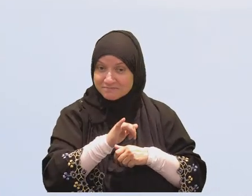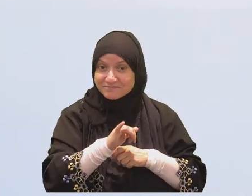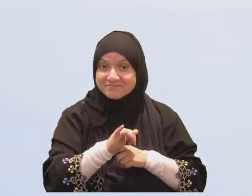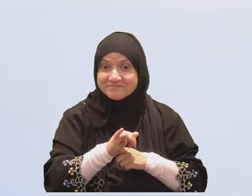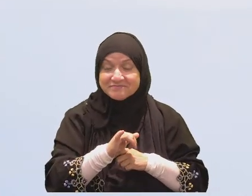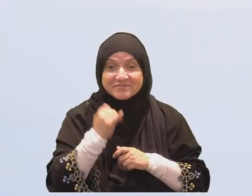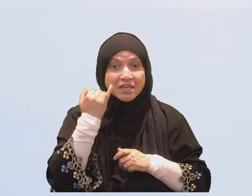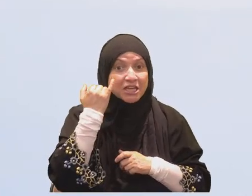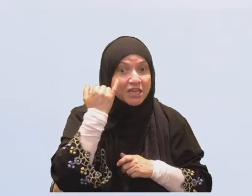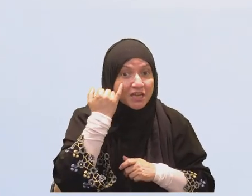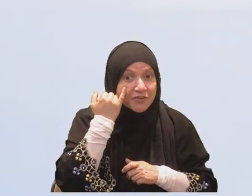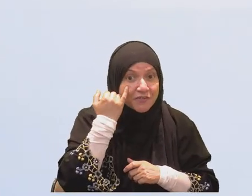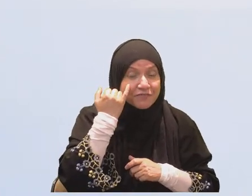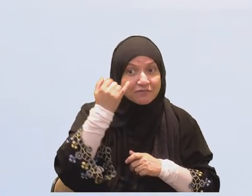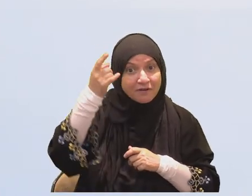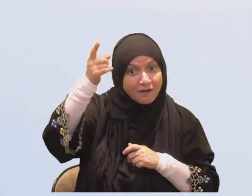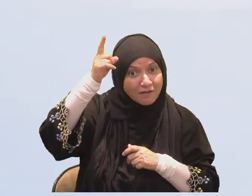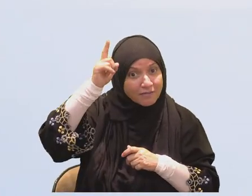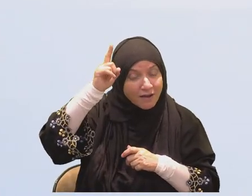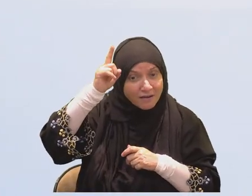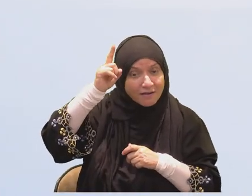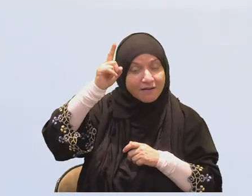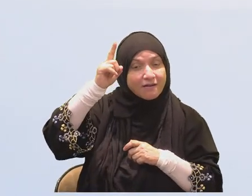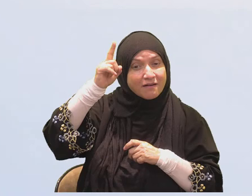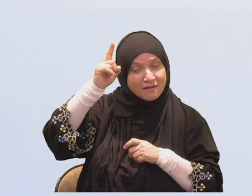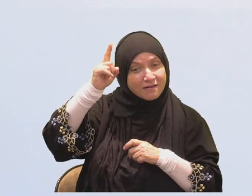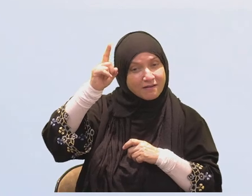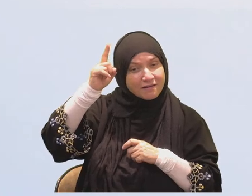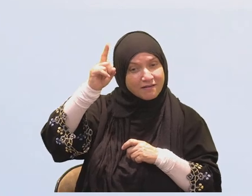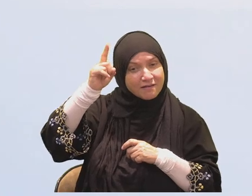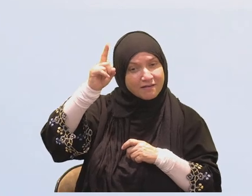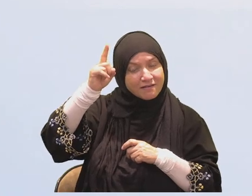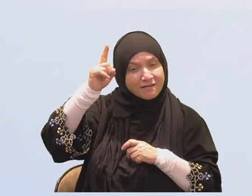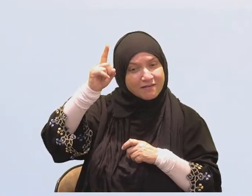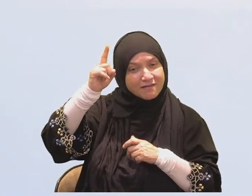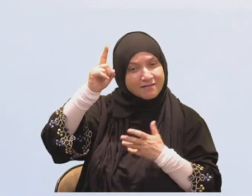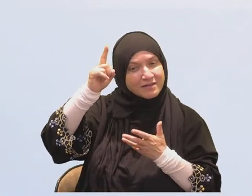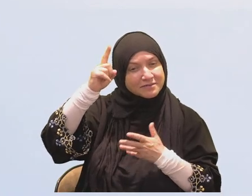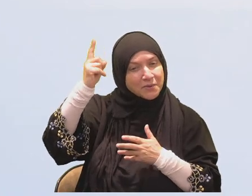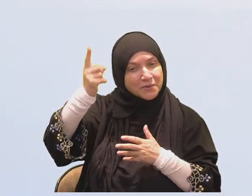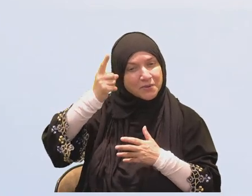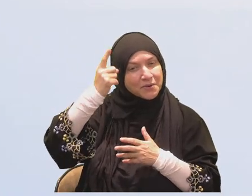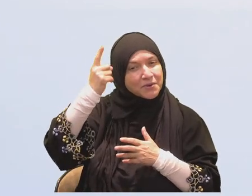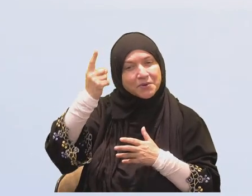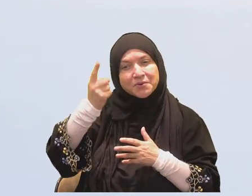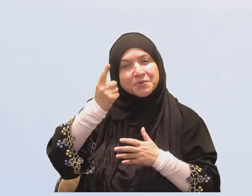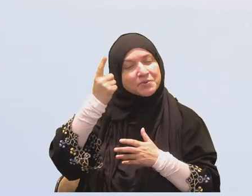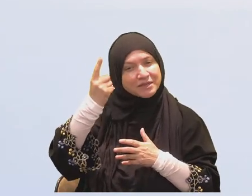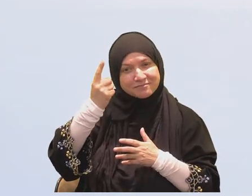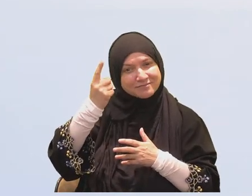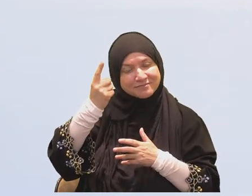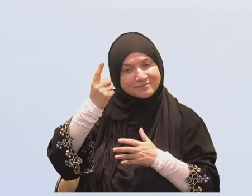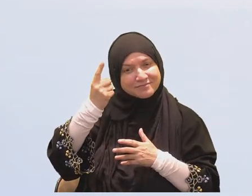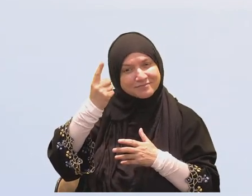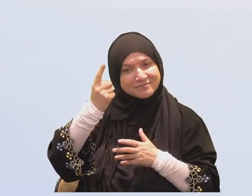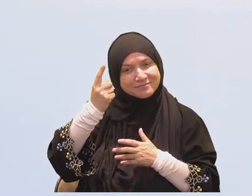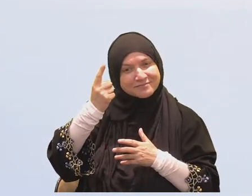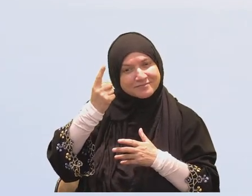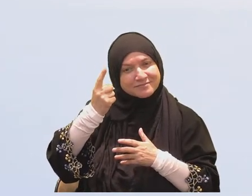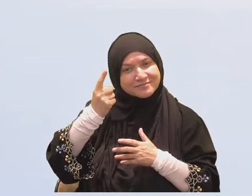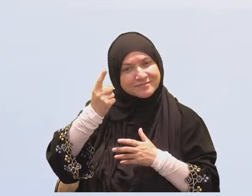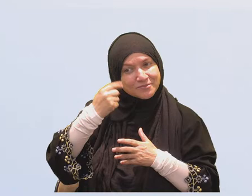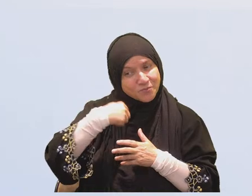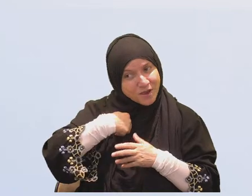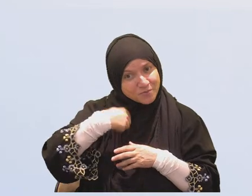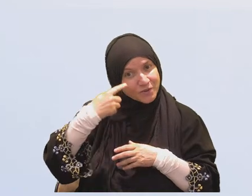اتقوا ربكم الذي خلقكم من نفس واحدة وخلق منها زوجها